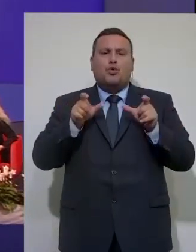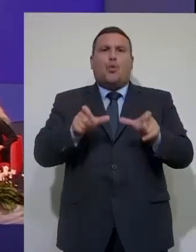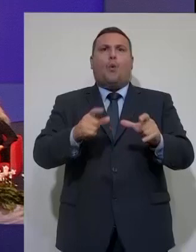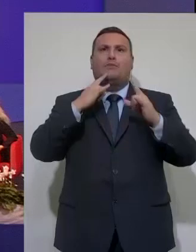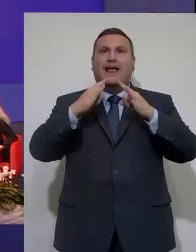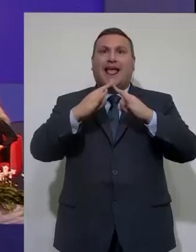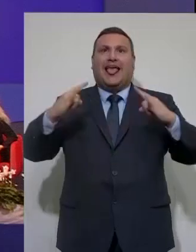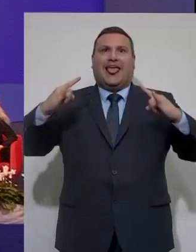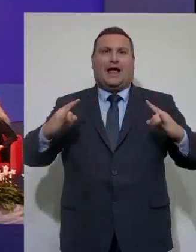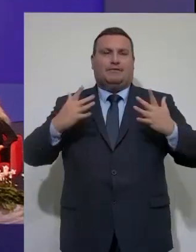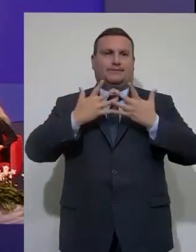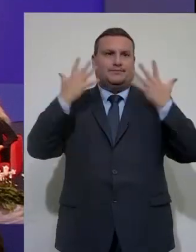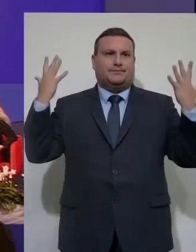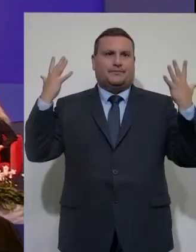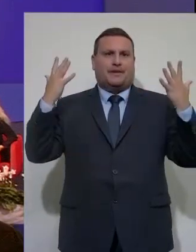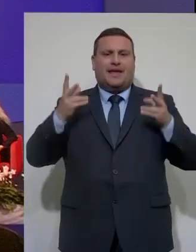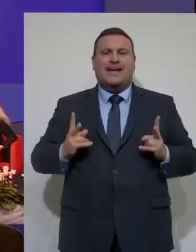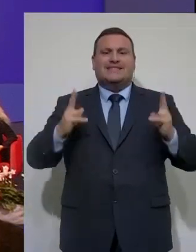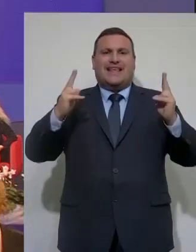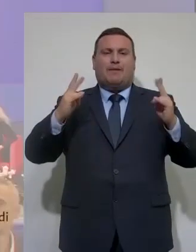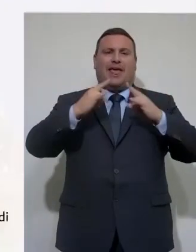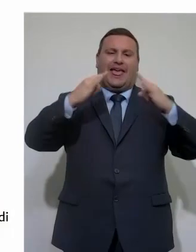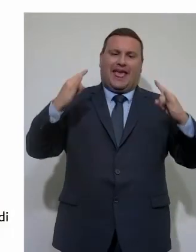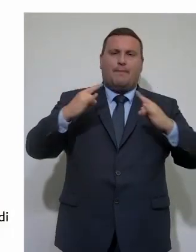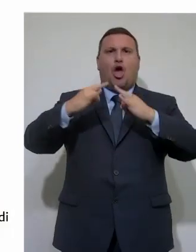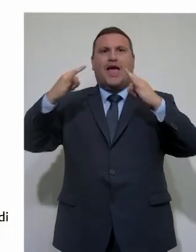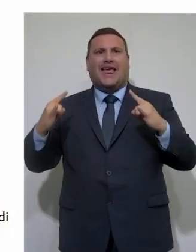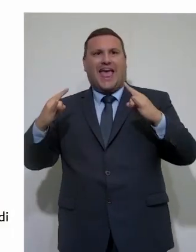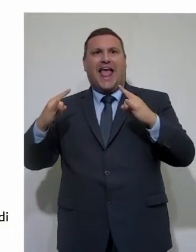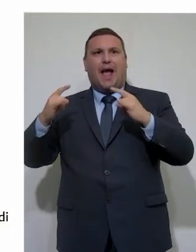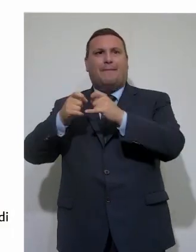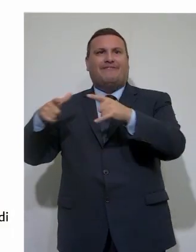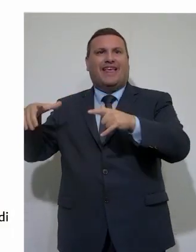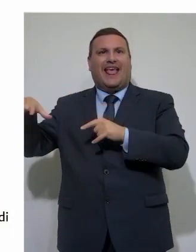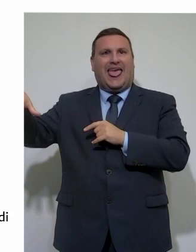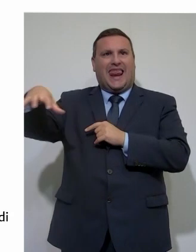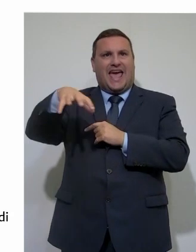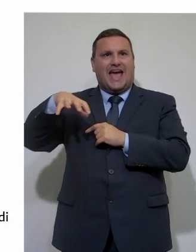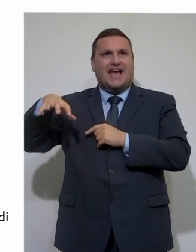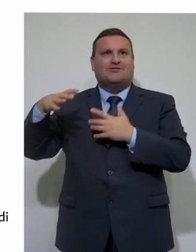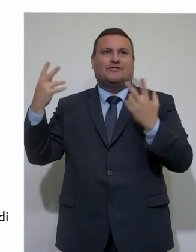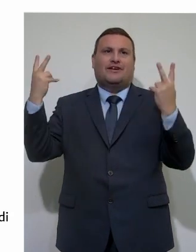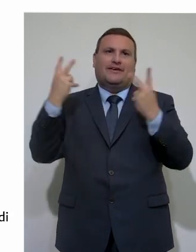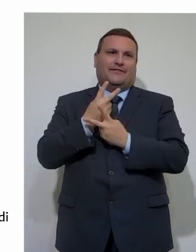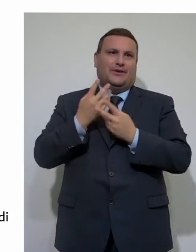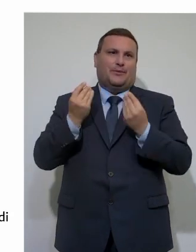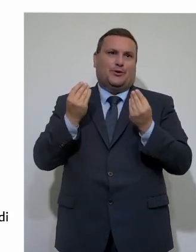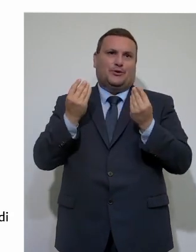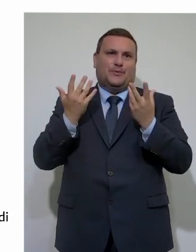abbiamo dell'open air, del segmento camping e camping village, che è ancora un po' debole. Un'idea basata